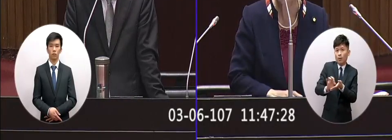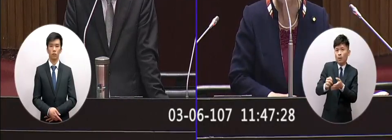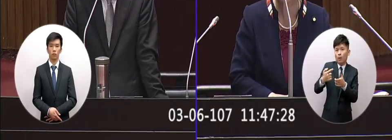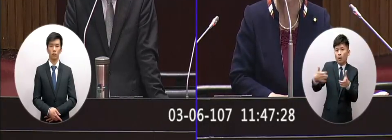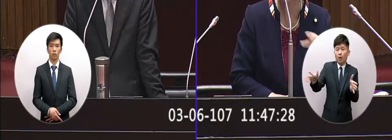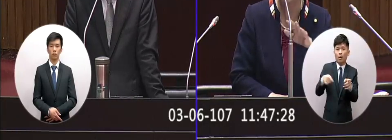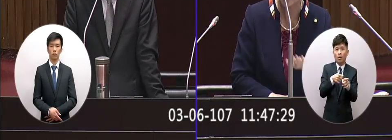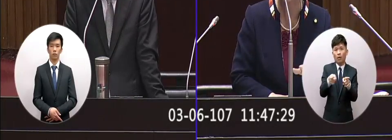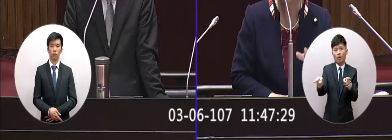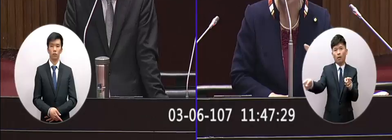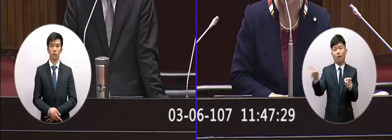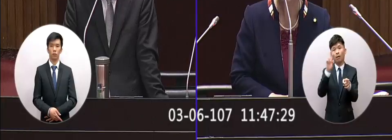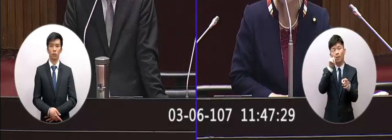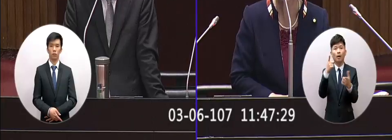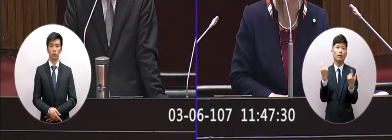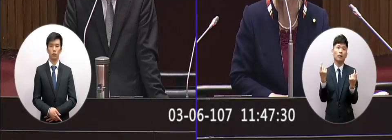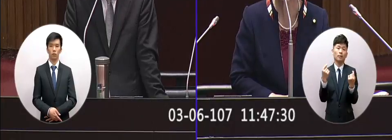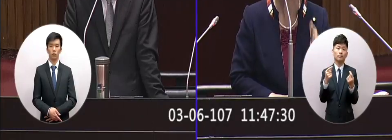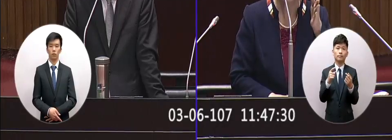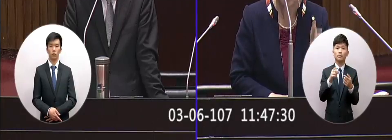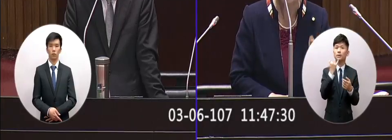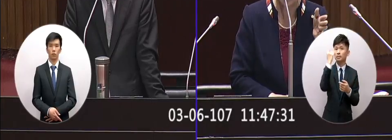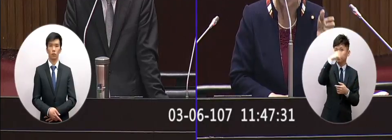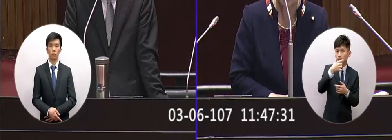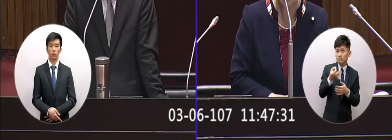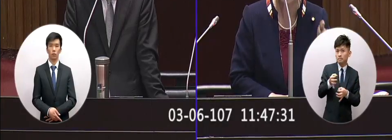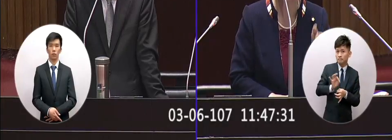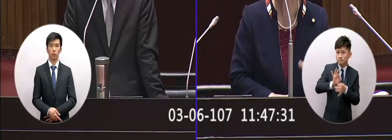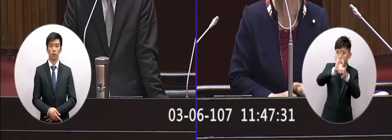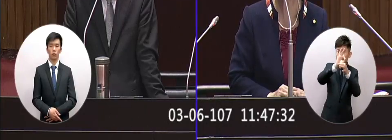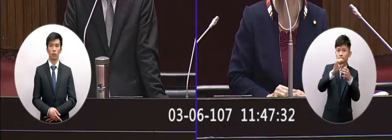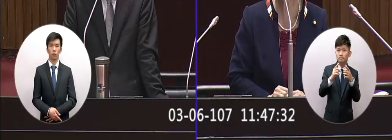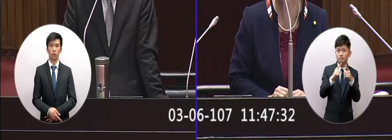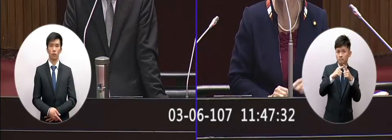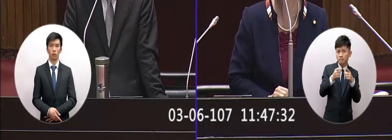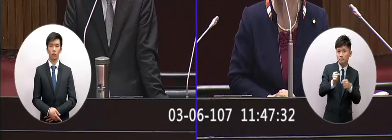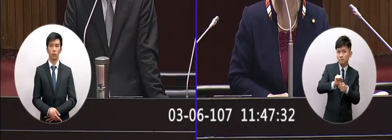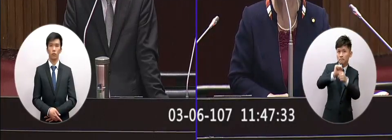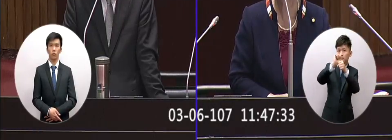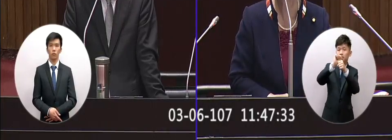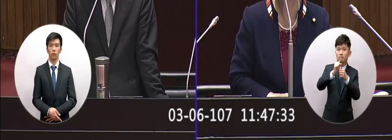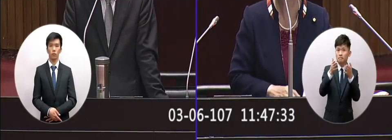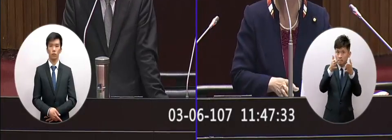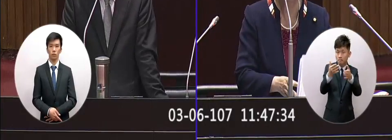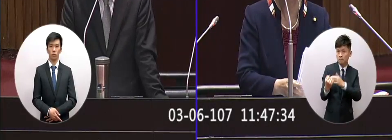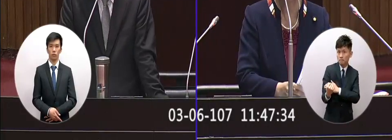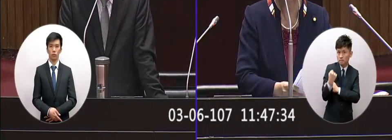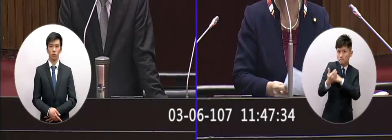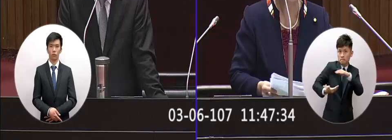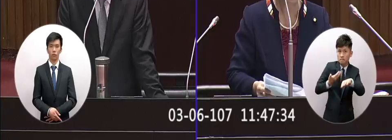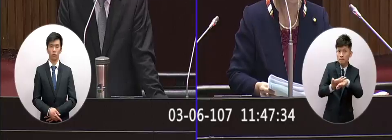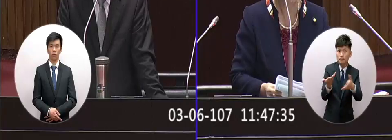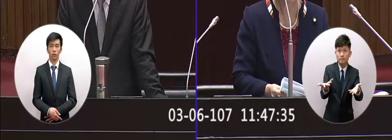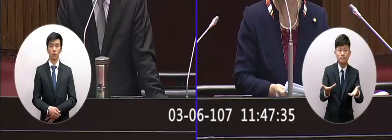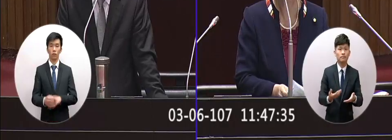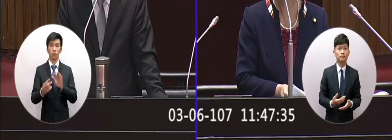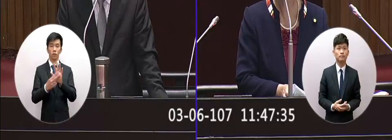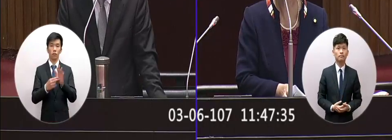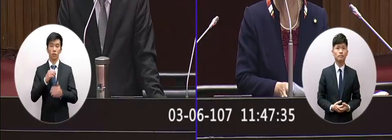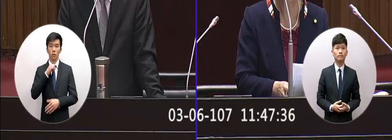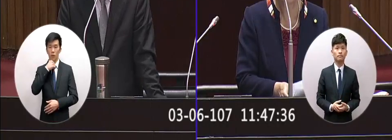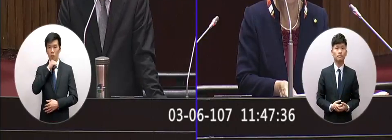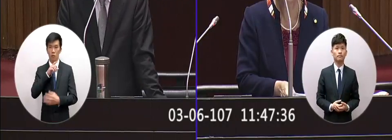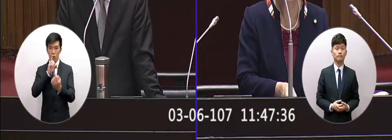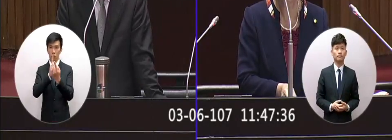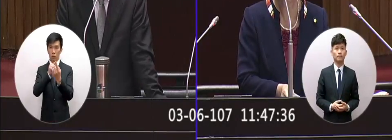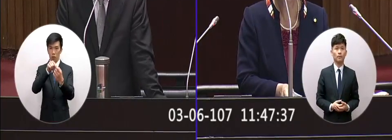在这个部分，我们是不是能够释出更多的资源往这个所谓的权力的方向去努力？ 其实台湾一直都往这个方